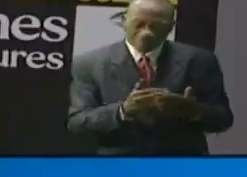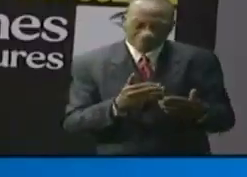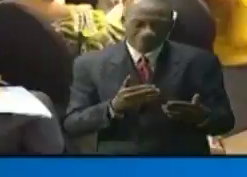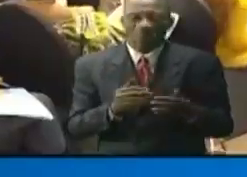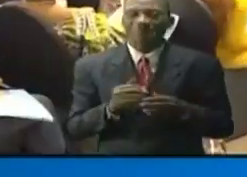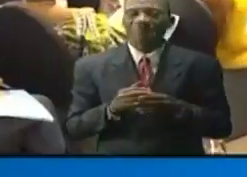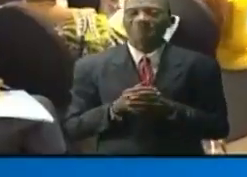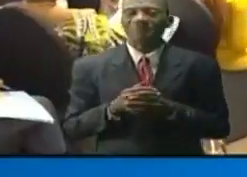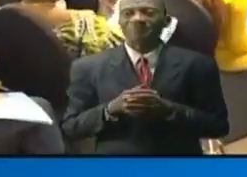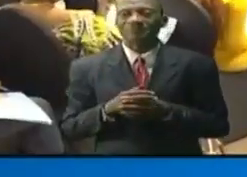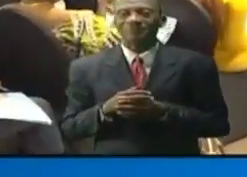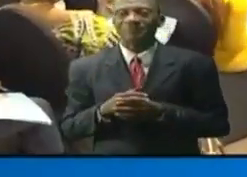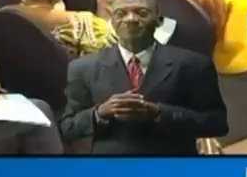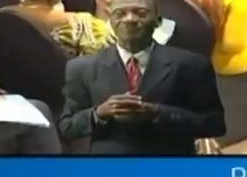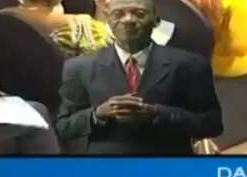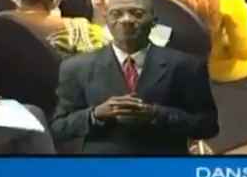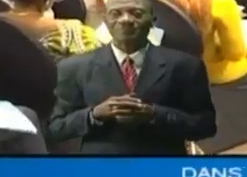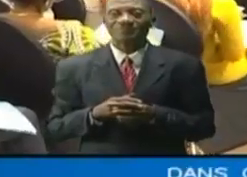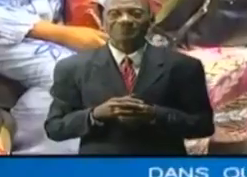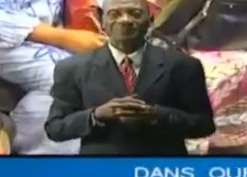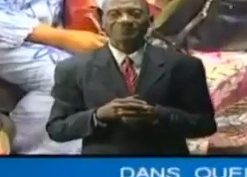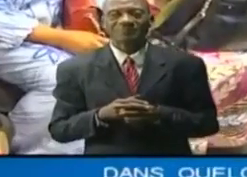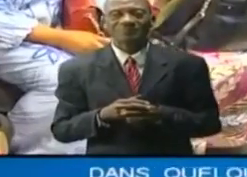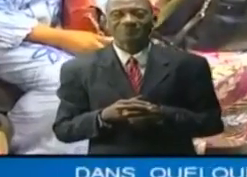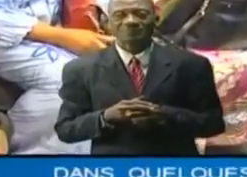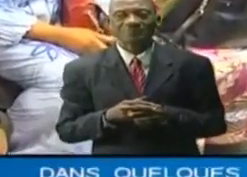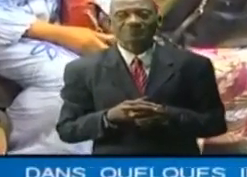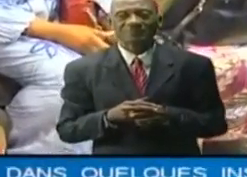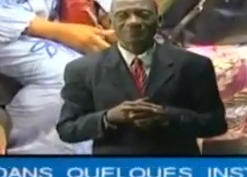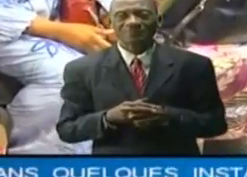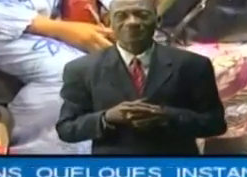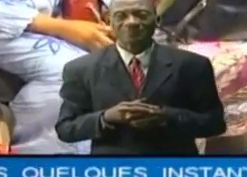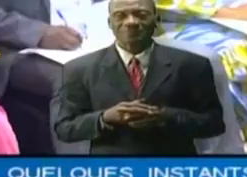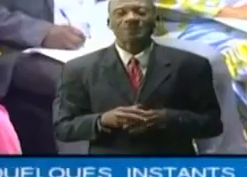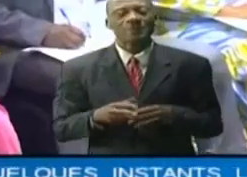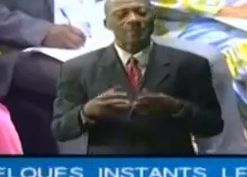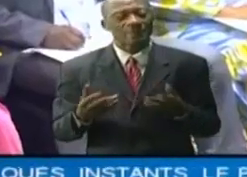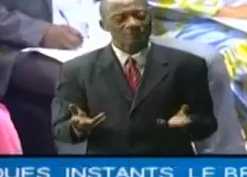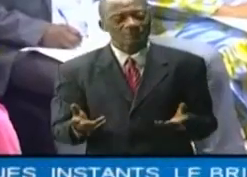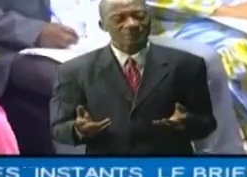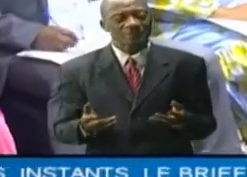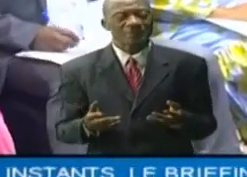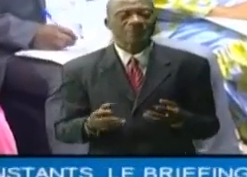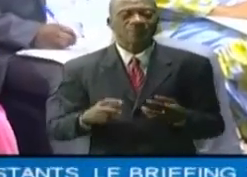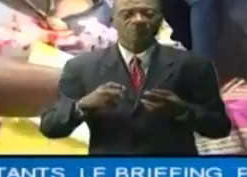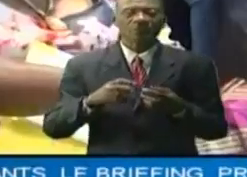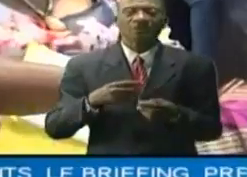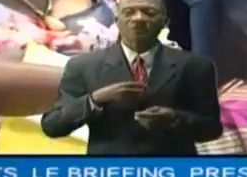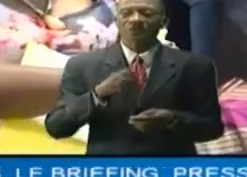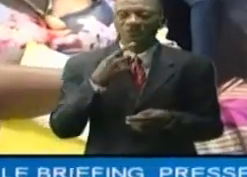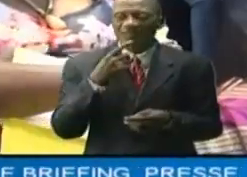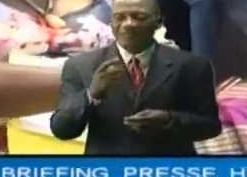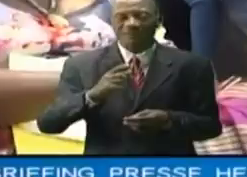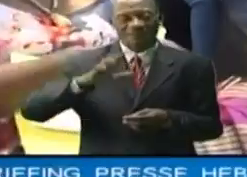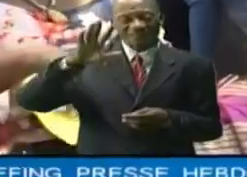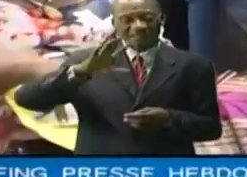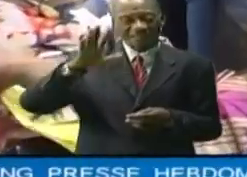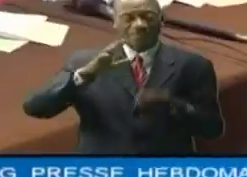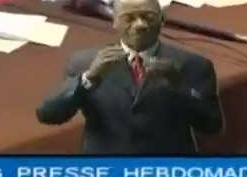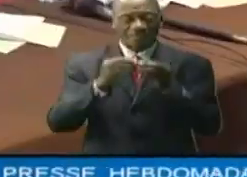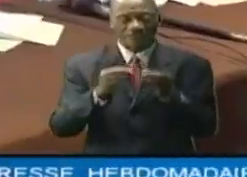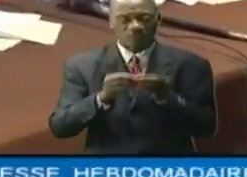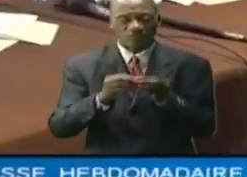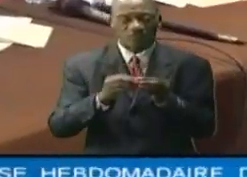report. Entrepreneurs face au défi de la transition écologique. Ce thème sera exploité à la 5e édition du Forum panafricain